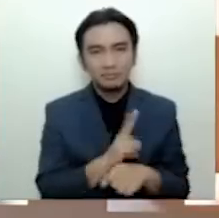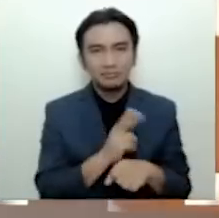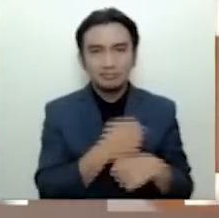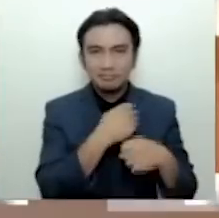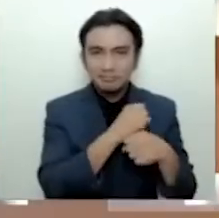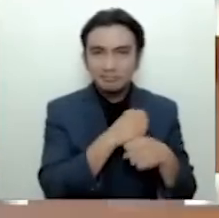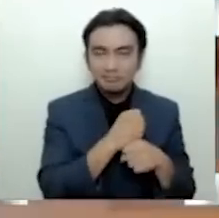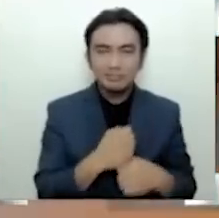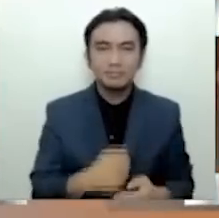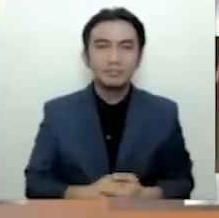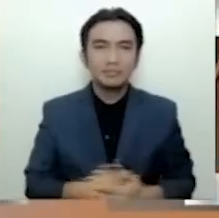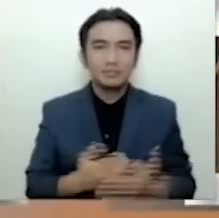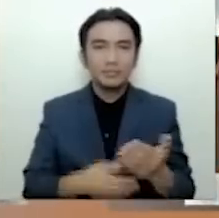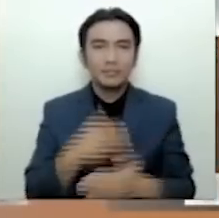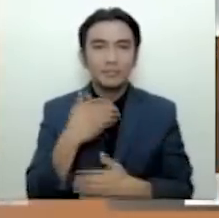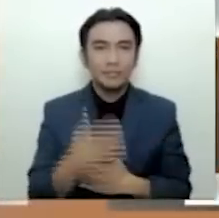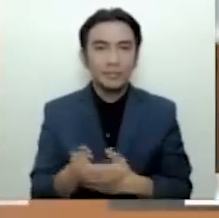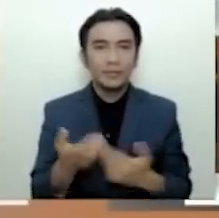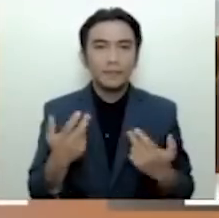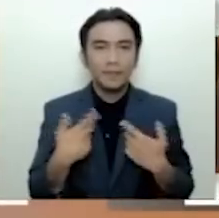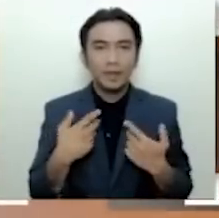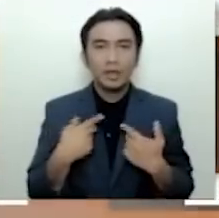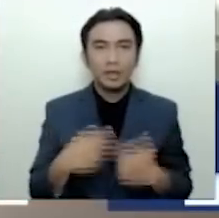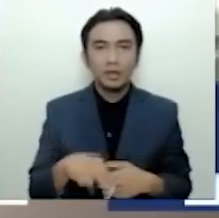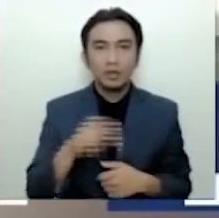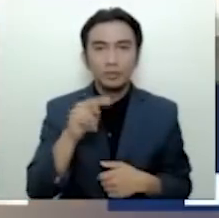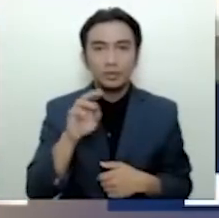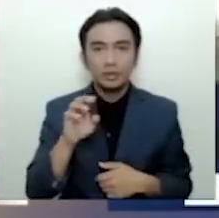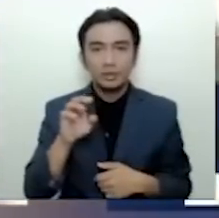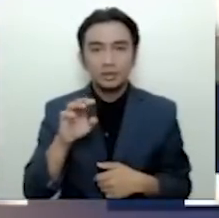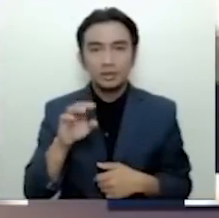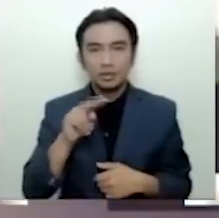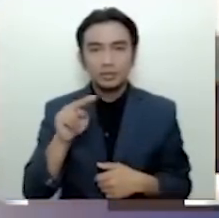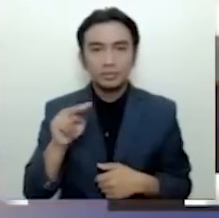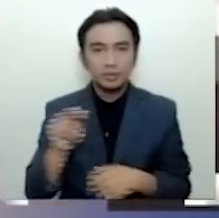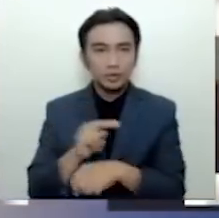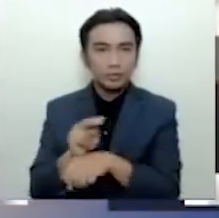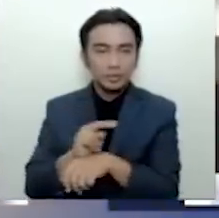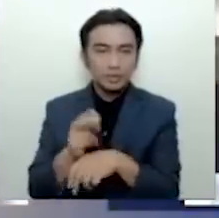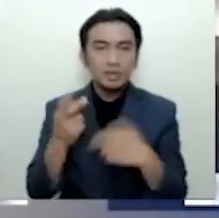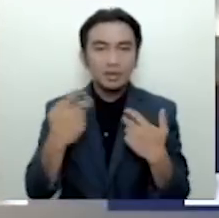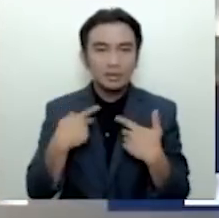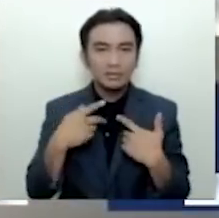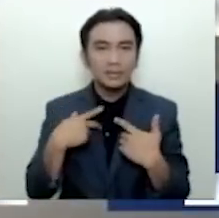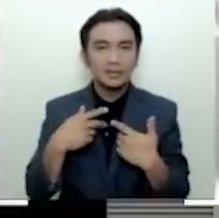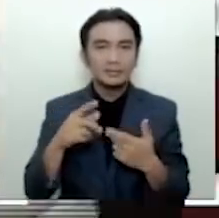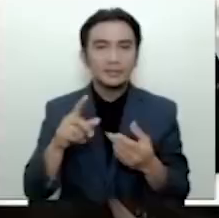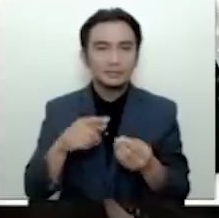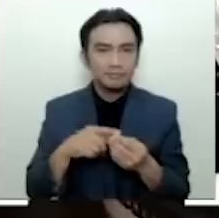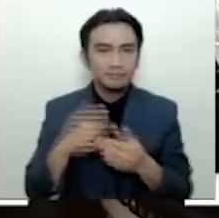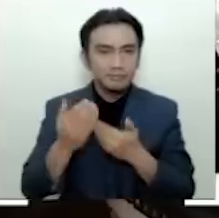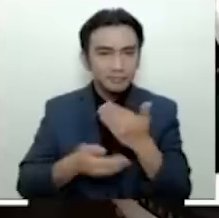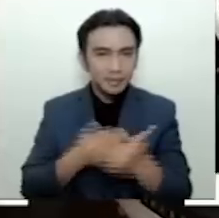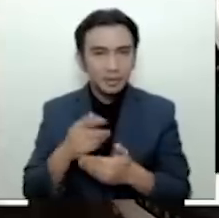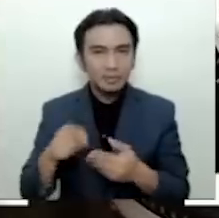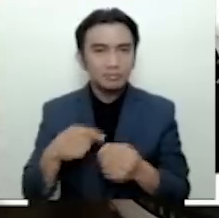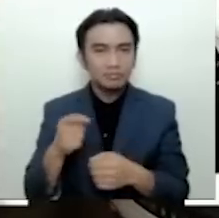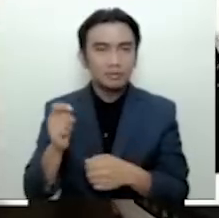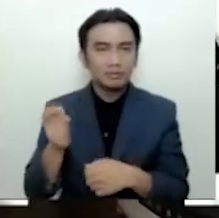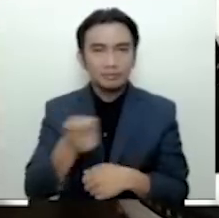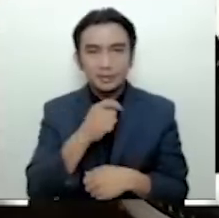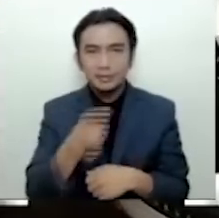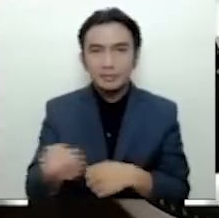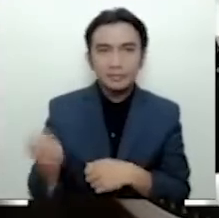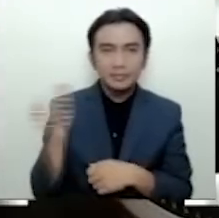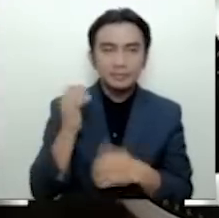Nueva Ecija, naghahanda naman ang ilang namamanata para sa kanilang penitensya sa mahal na araw. Para sa GMA